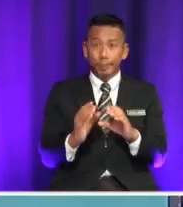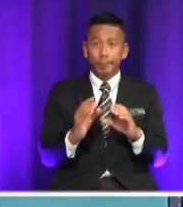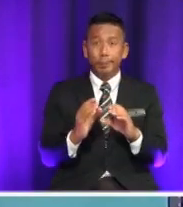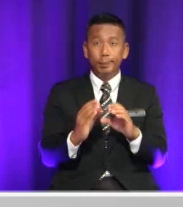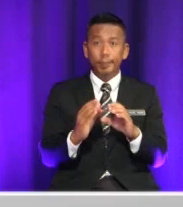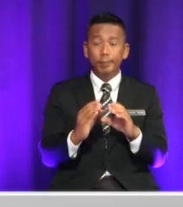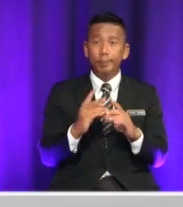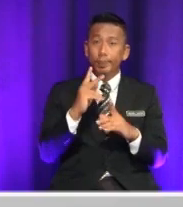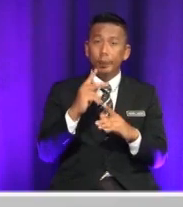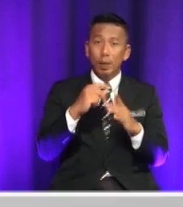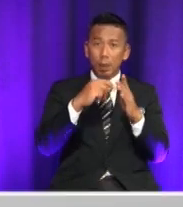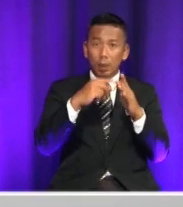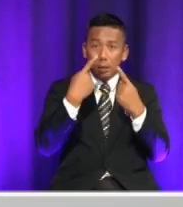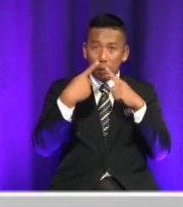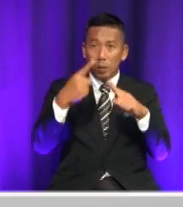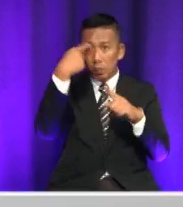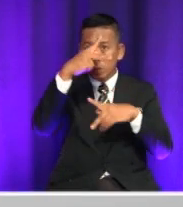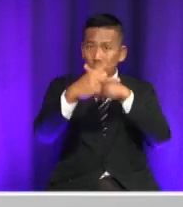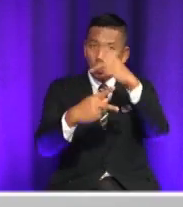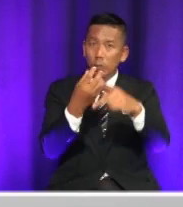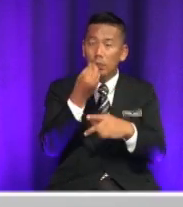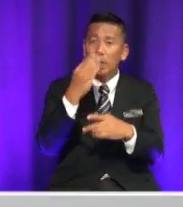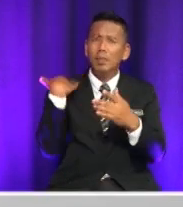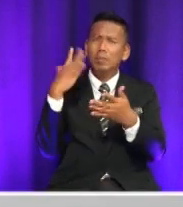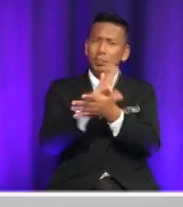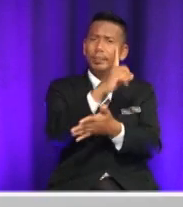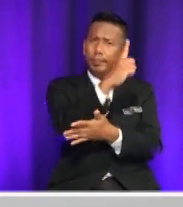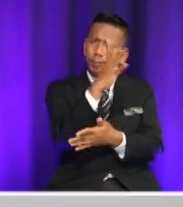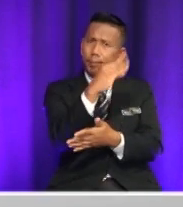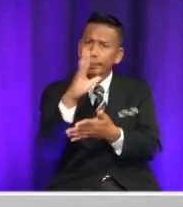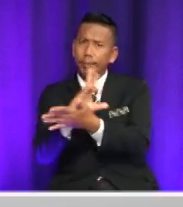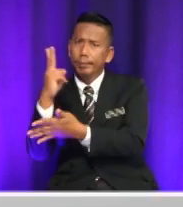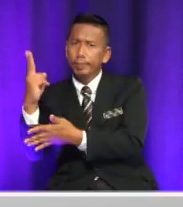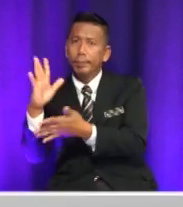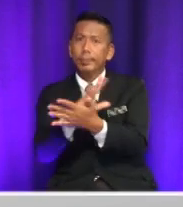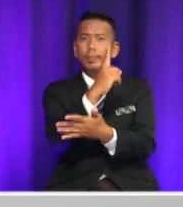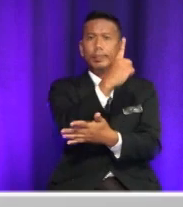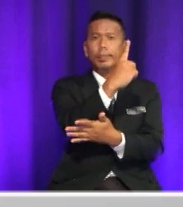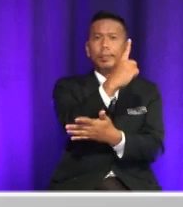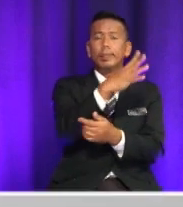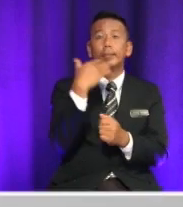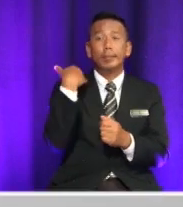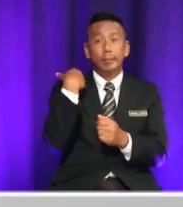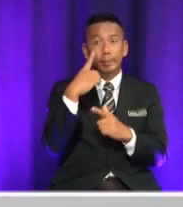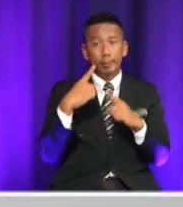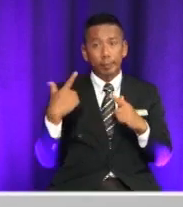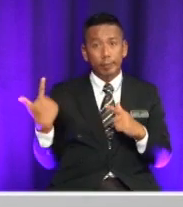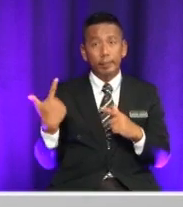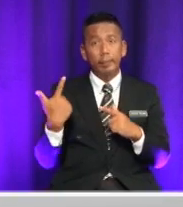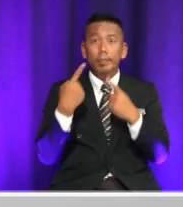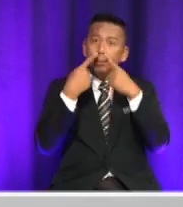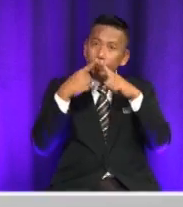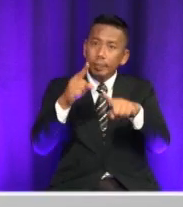dan kita Aduh Getas satu dan kertas dua kayak gimana kita satu adalah yang